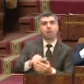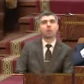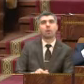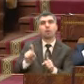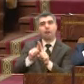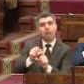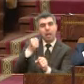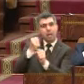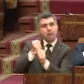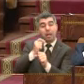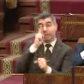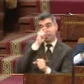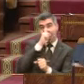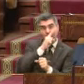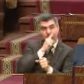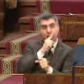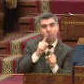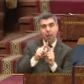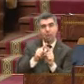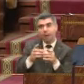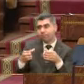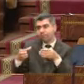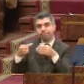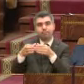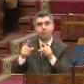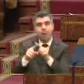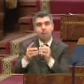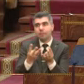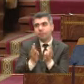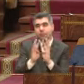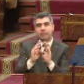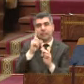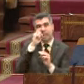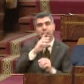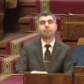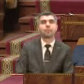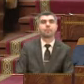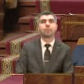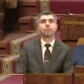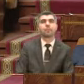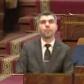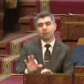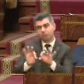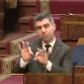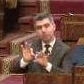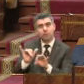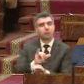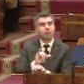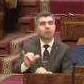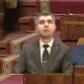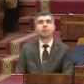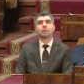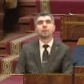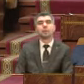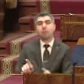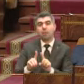ظروف صعبة وفي محلات وأمكنة غير صالحة أحياناً في ظل سوء التنظيم. ومن تداعيات